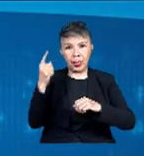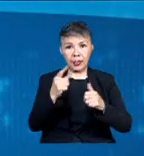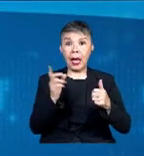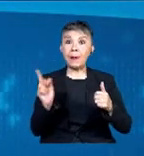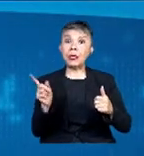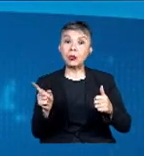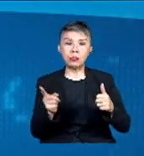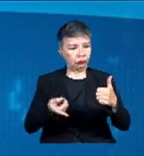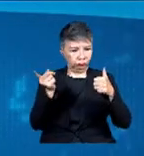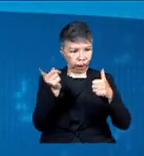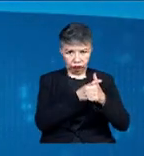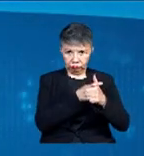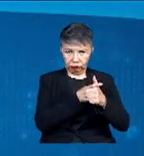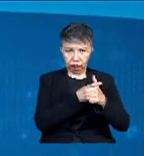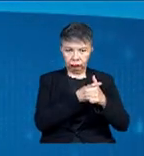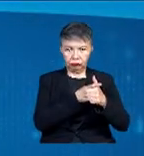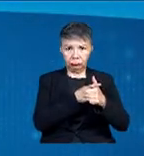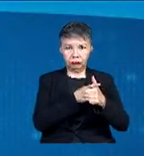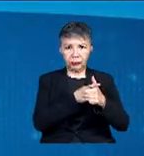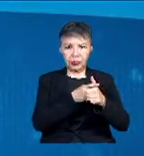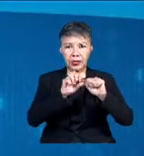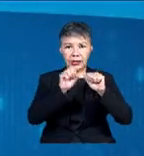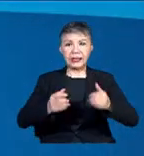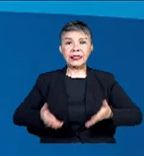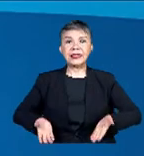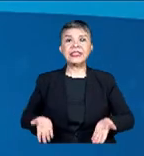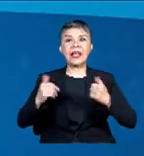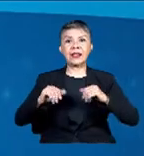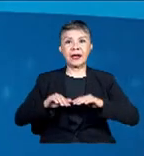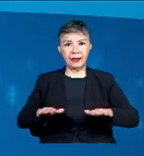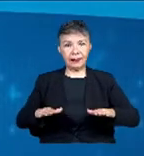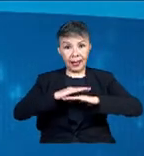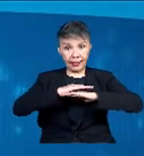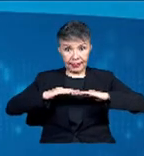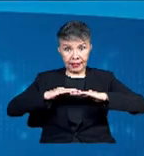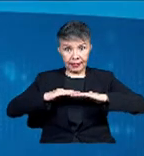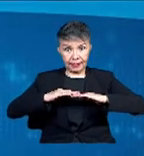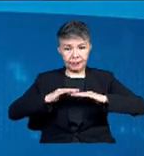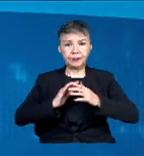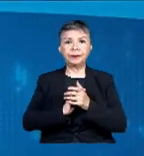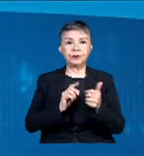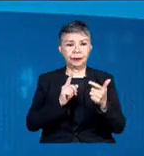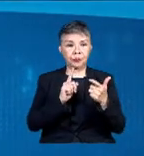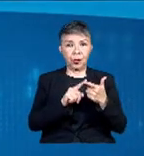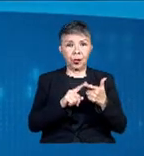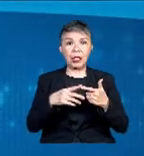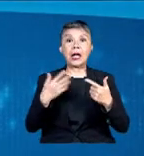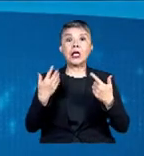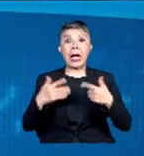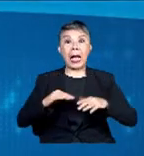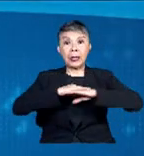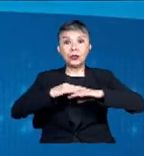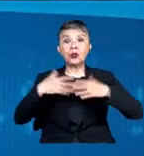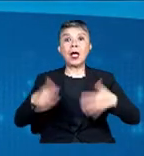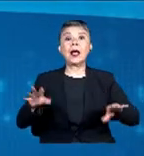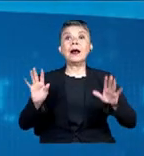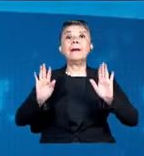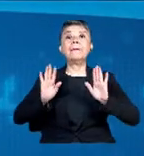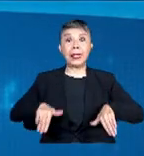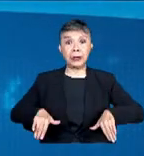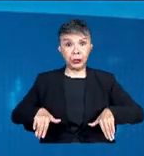satu yang poin penting di situ adalah kesejahteraan atlet. Dan setelah mereka